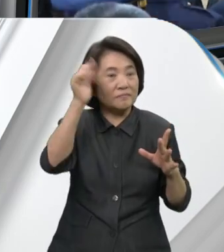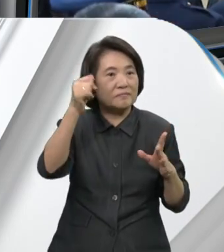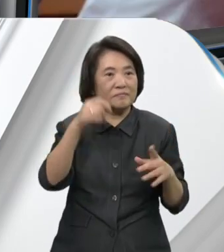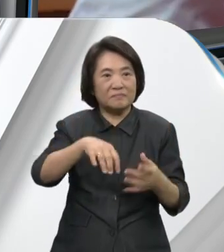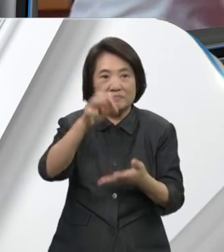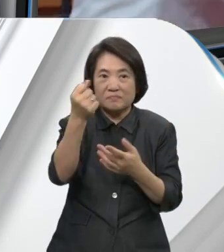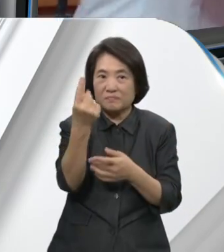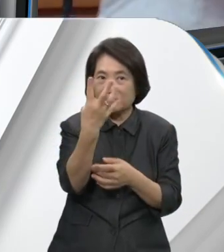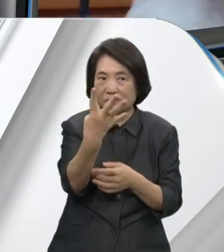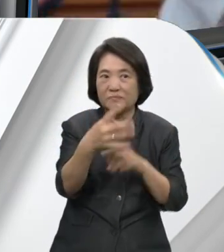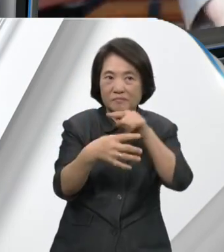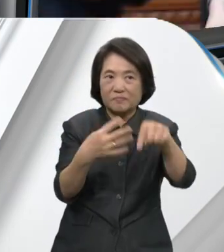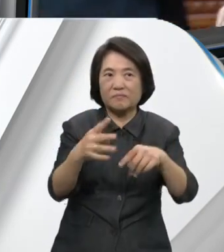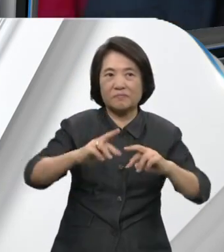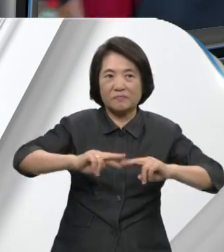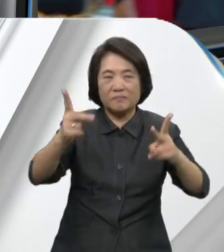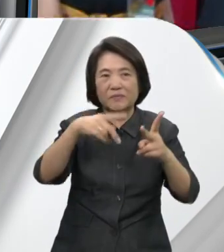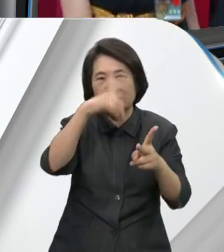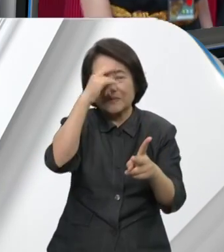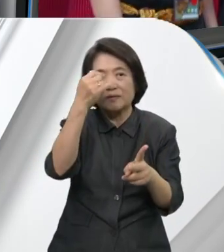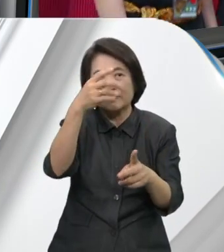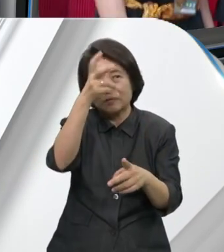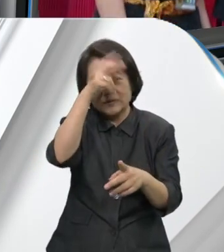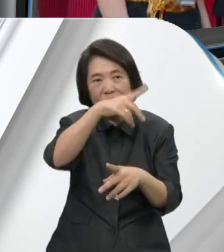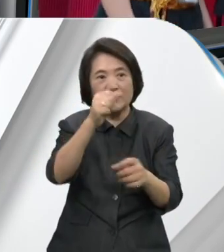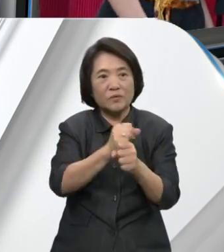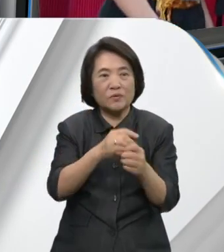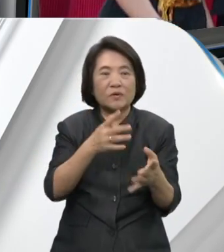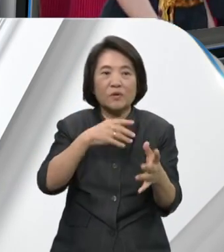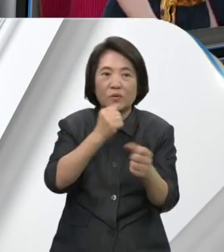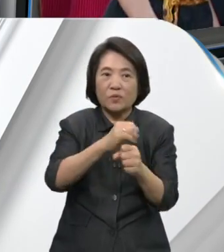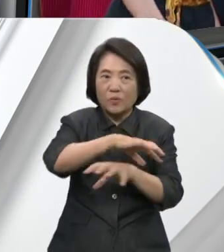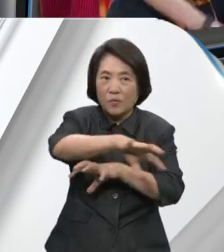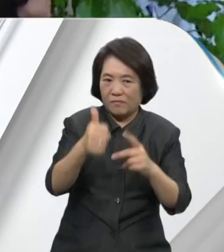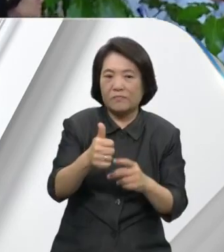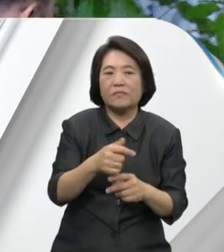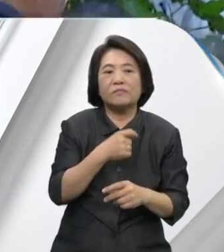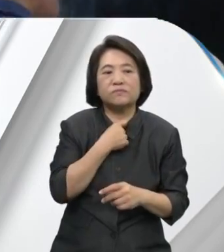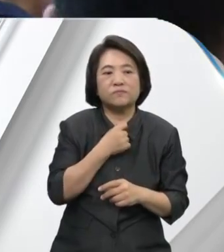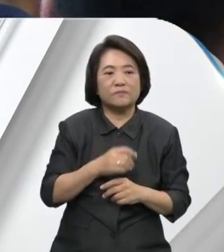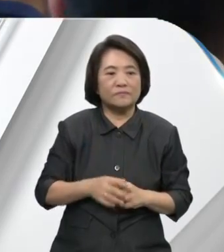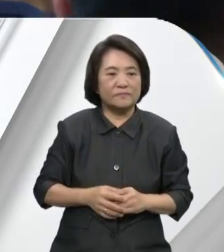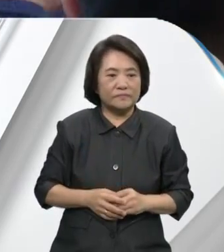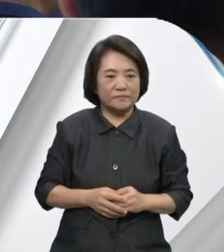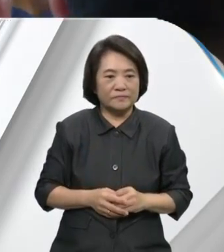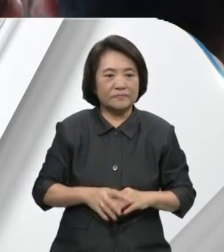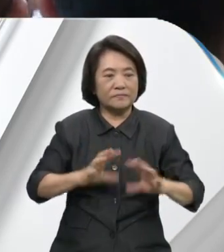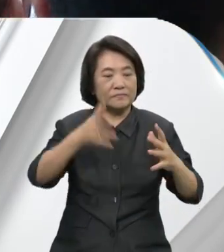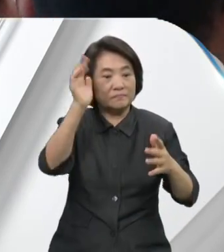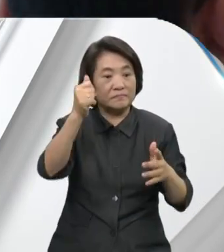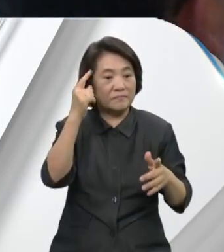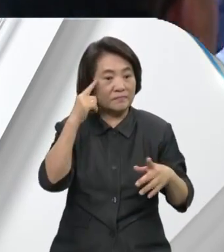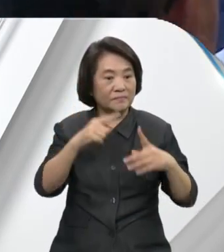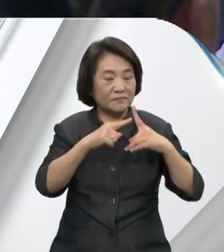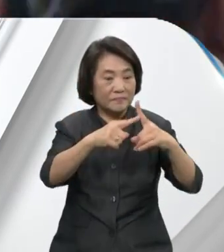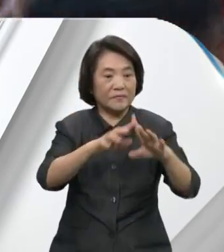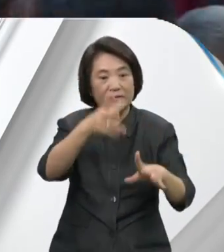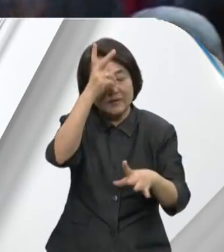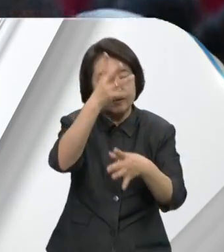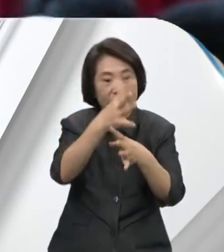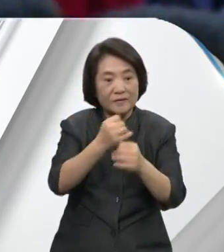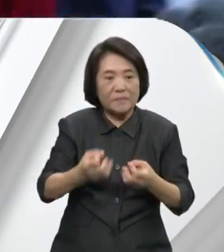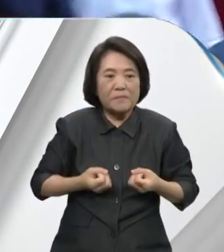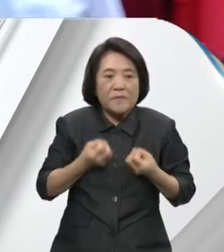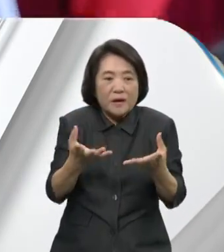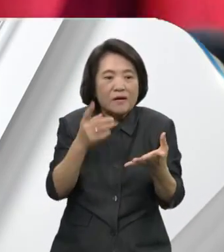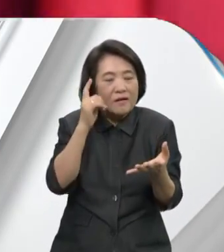肩负国家工作，希望帮警察统整下那好的工作环境。 总统蔡英文在警察节一日去